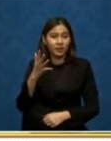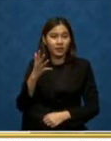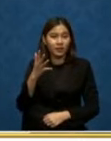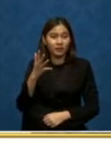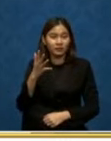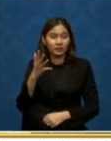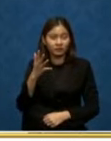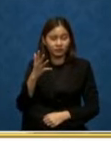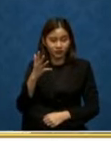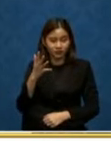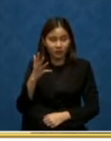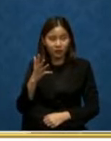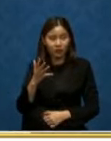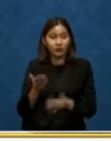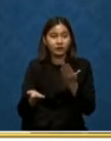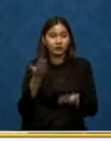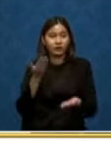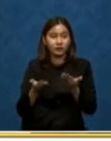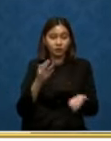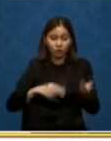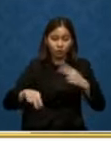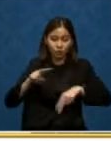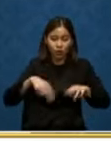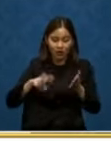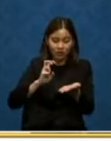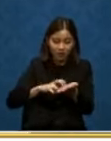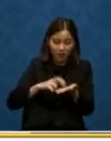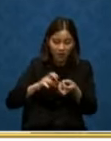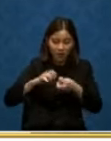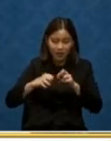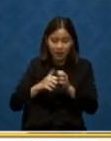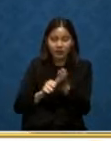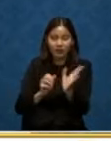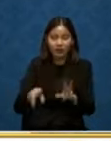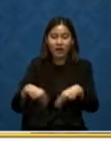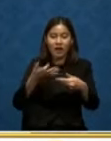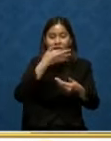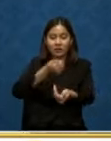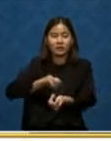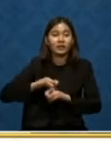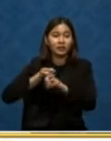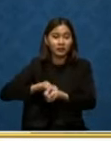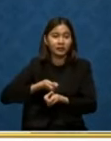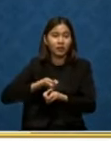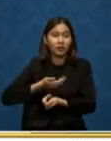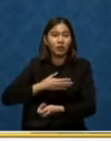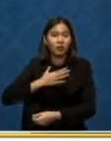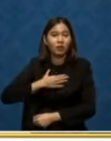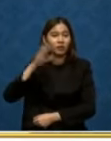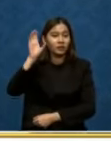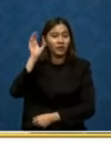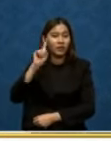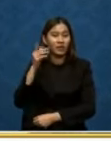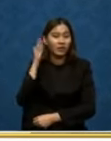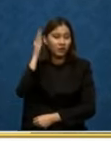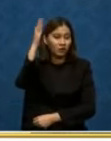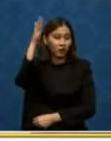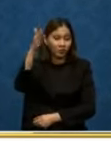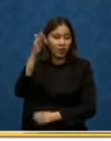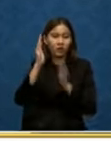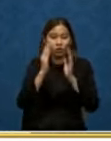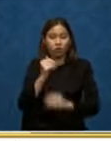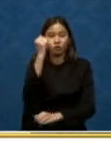หรือว่ารองรับในการแก้ไขปัญหาให้กับพี่น้องชาวเกษตรกรได้ผมเชื่อว่าต่อไปข้างหน้าเนี่ยคน